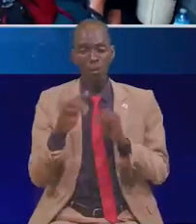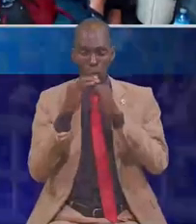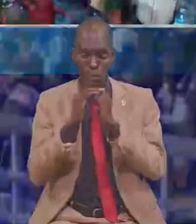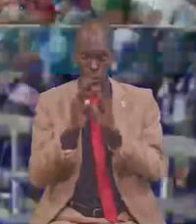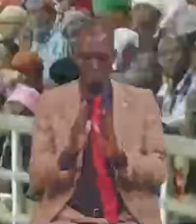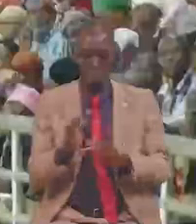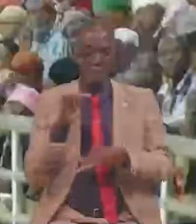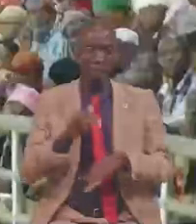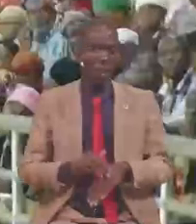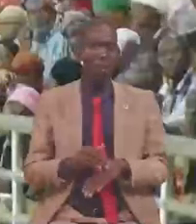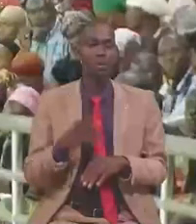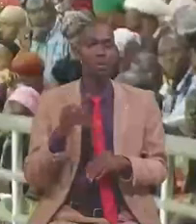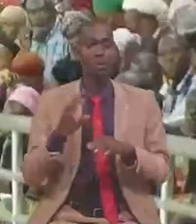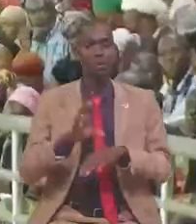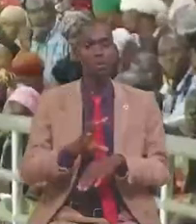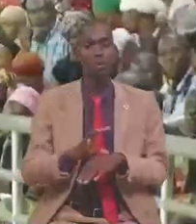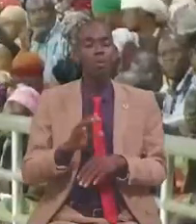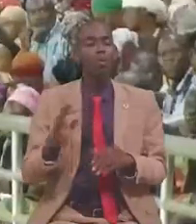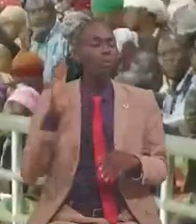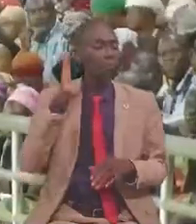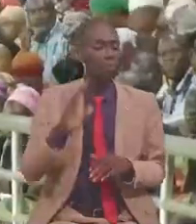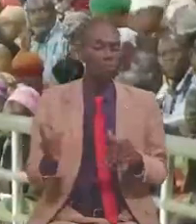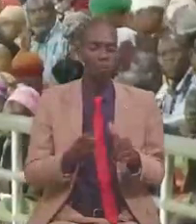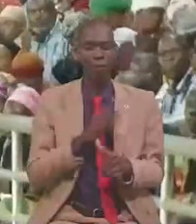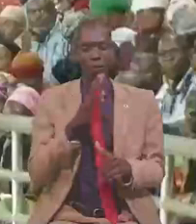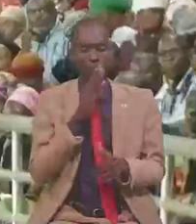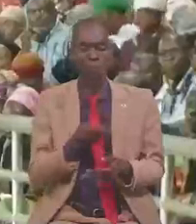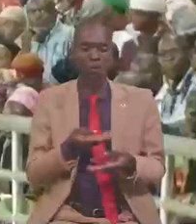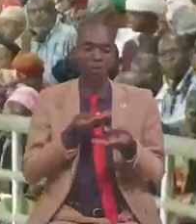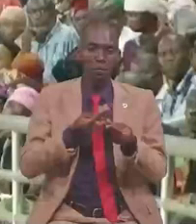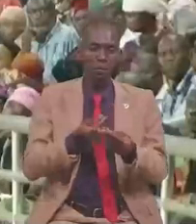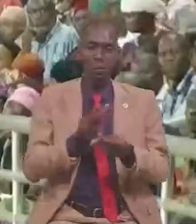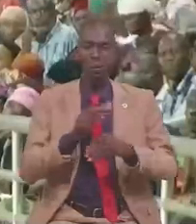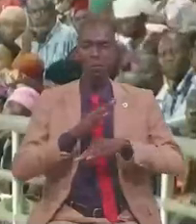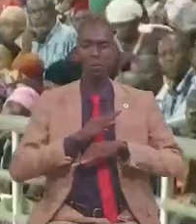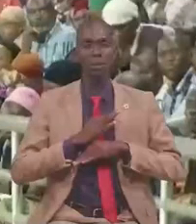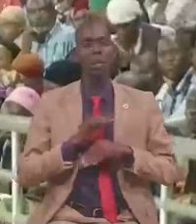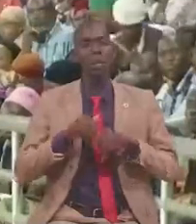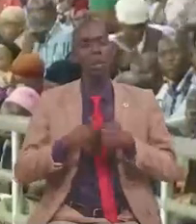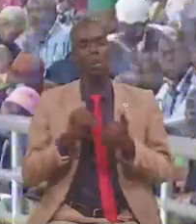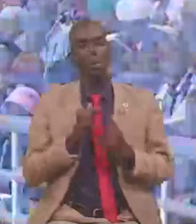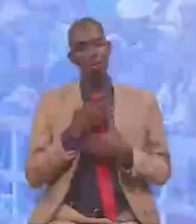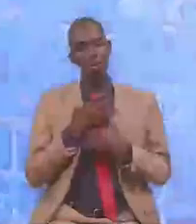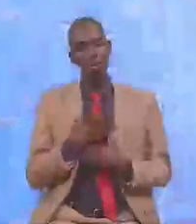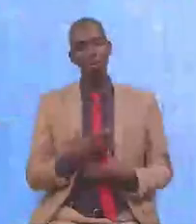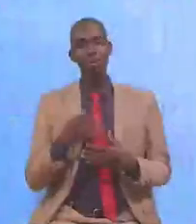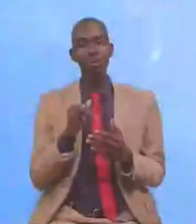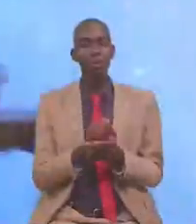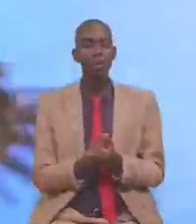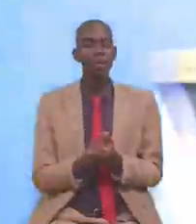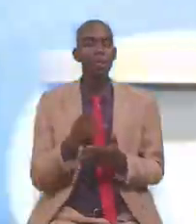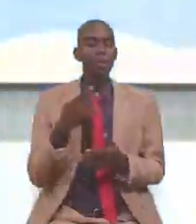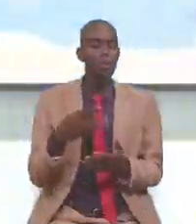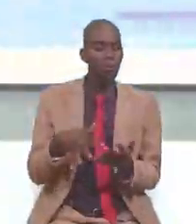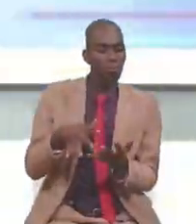tout le monde va d'abord être nourri. Oh, j'aurais souhaité que ces